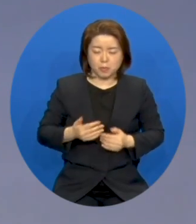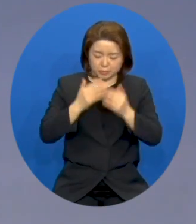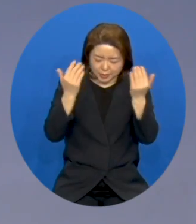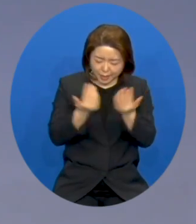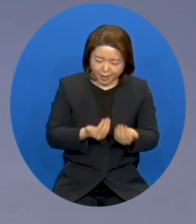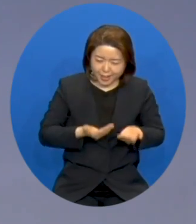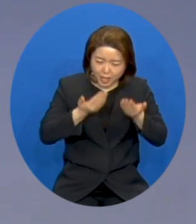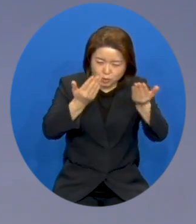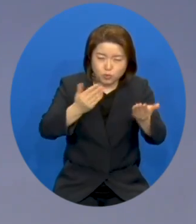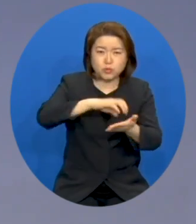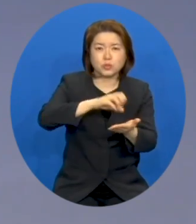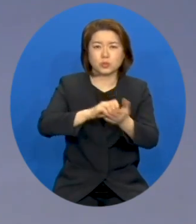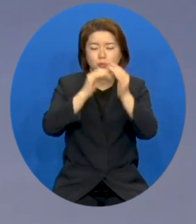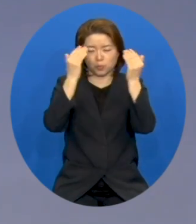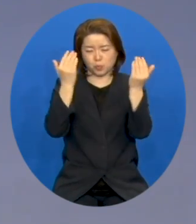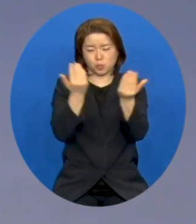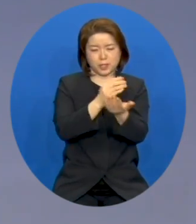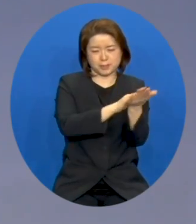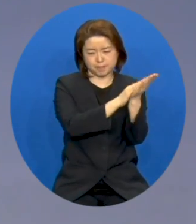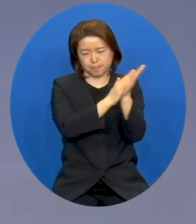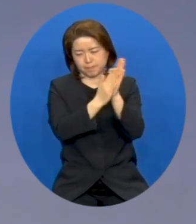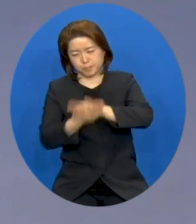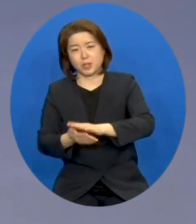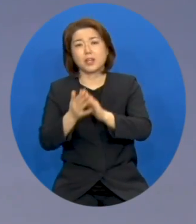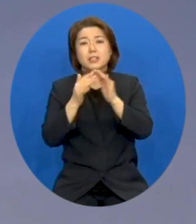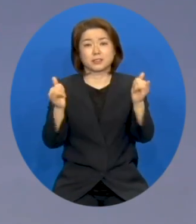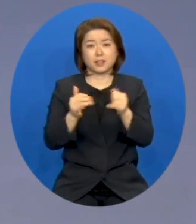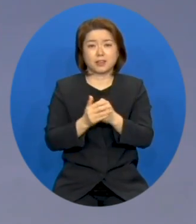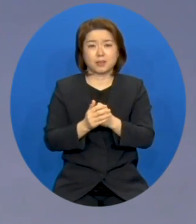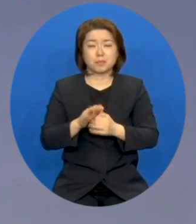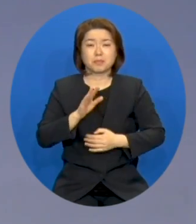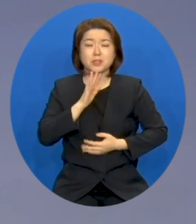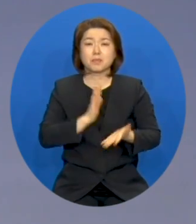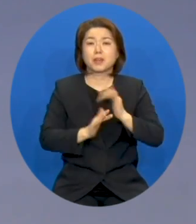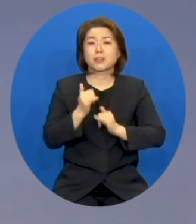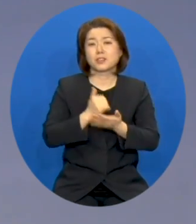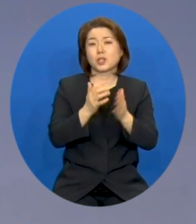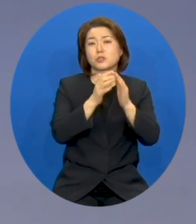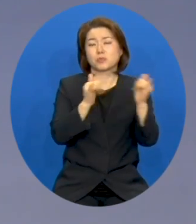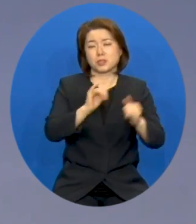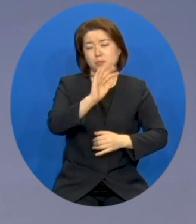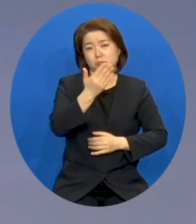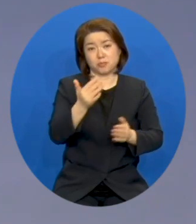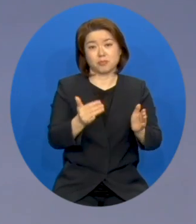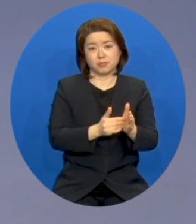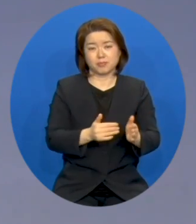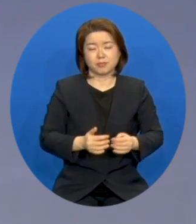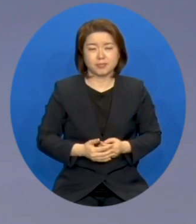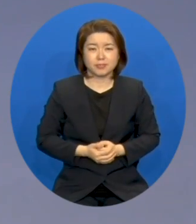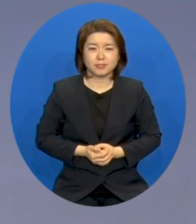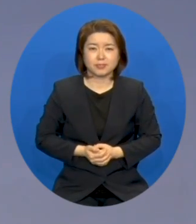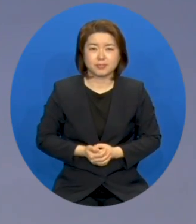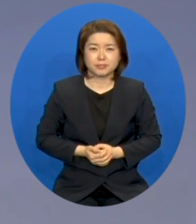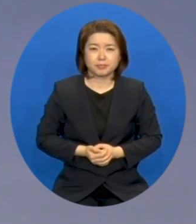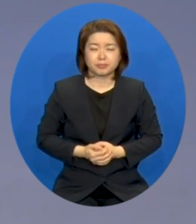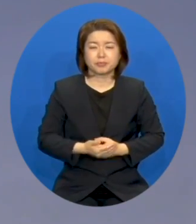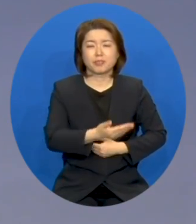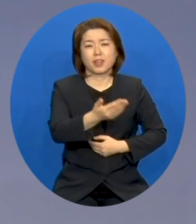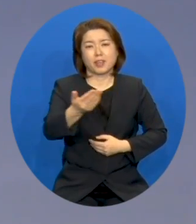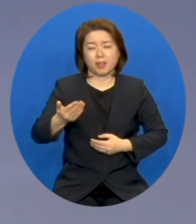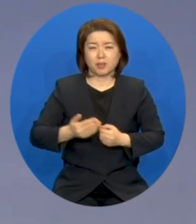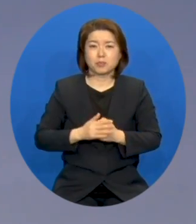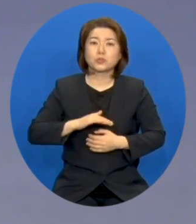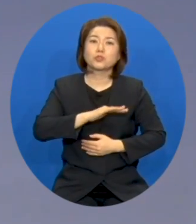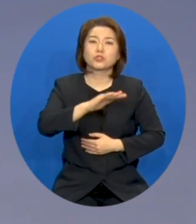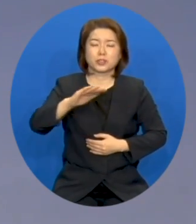정도로 완전히 변화된 사람, 정말 예수님의 사람이 된 거죠. 여러분,